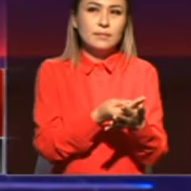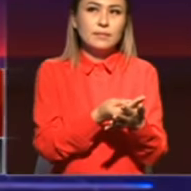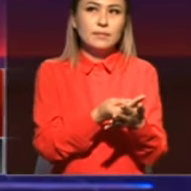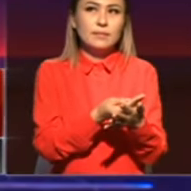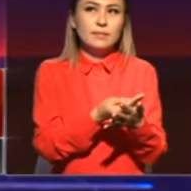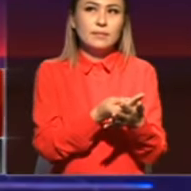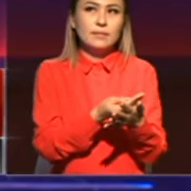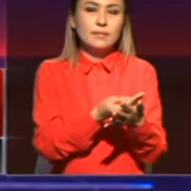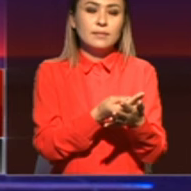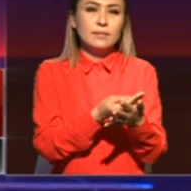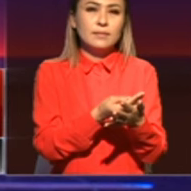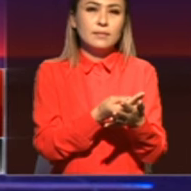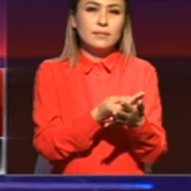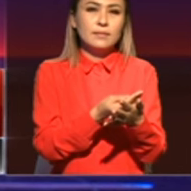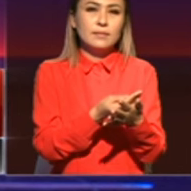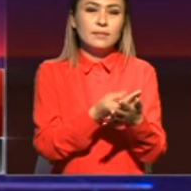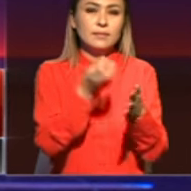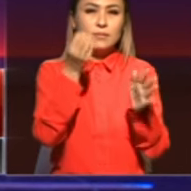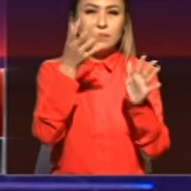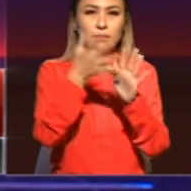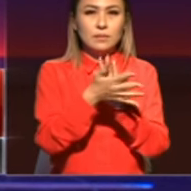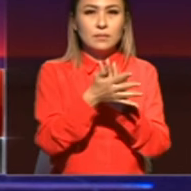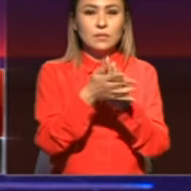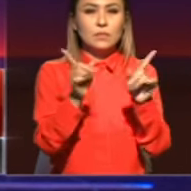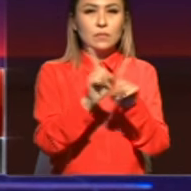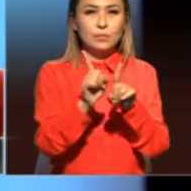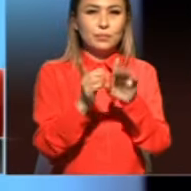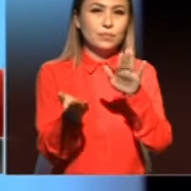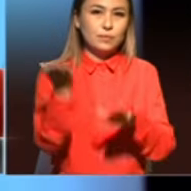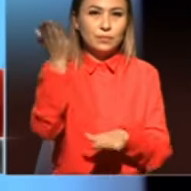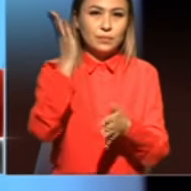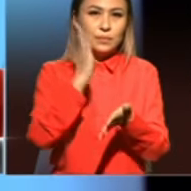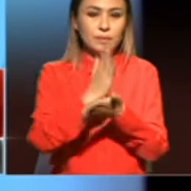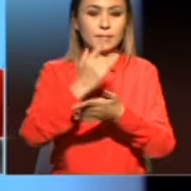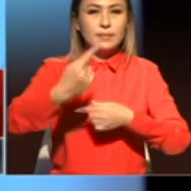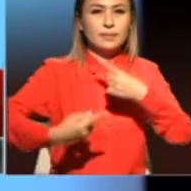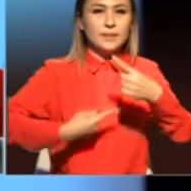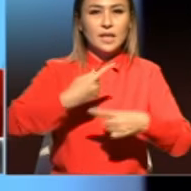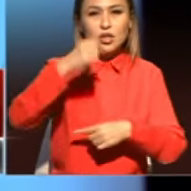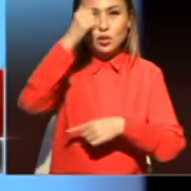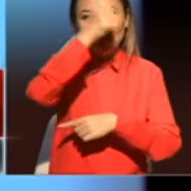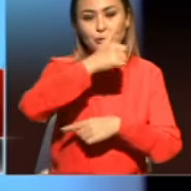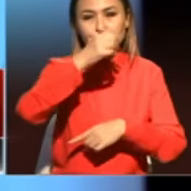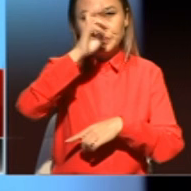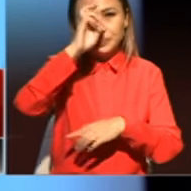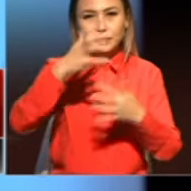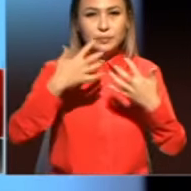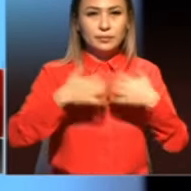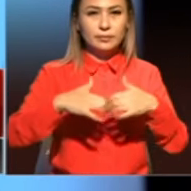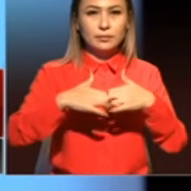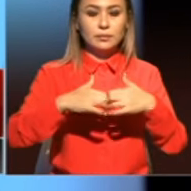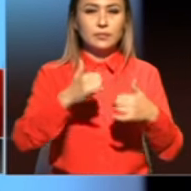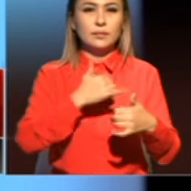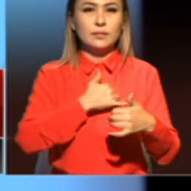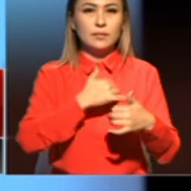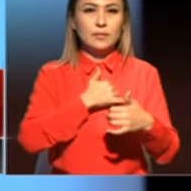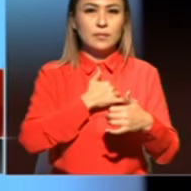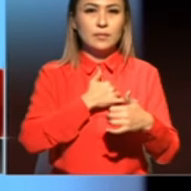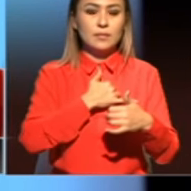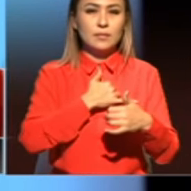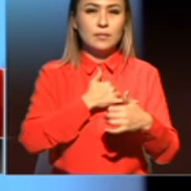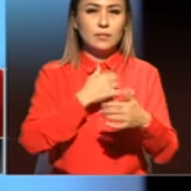жағы шығындарды өсіп жатыр. Мысалы, келесі жылғы бюджеттің жоспарында біз қарызды